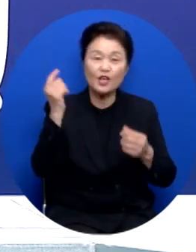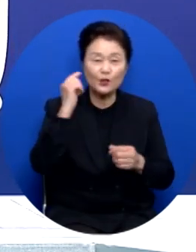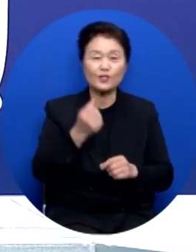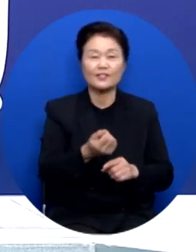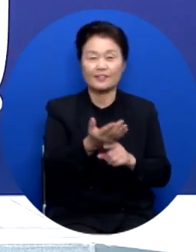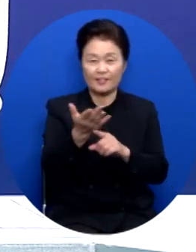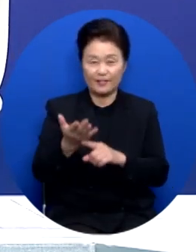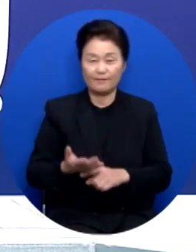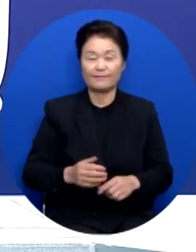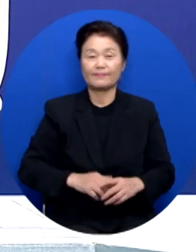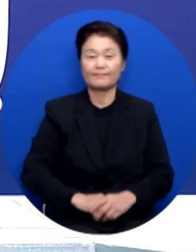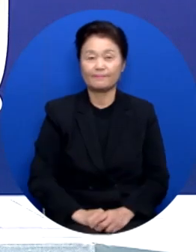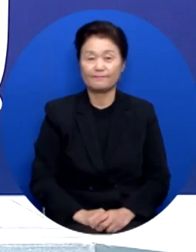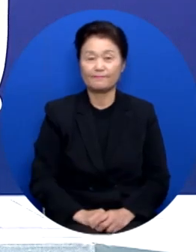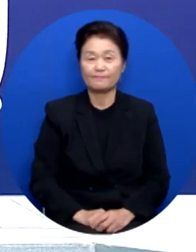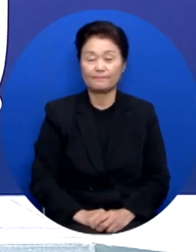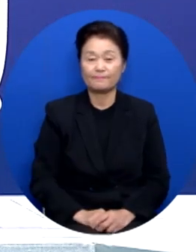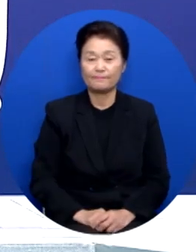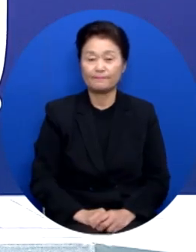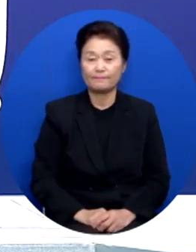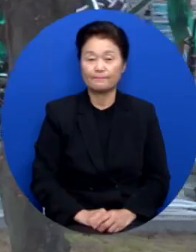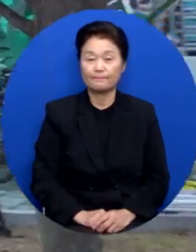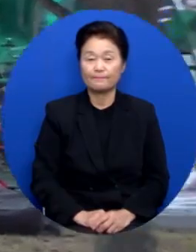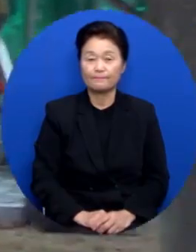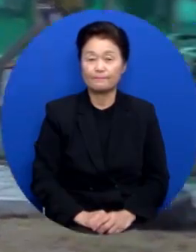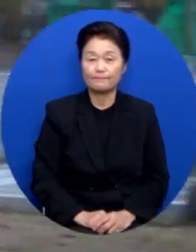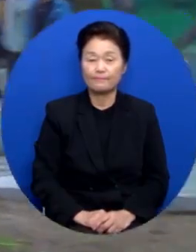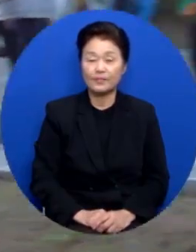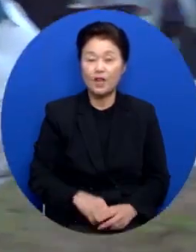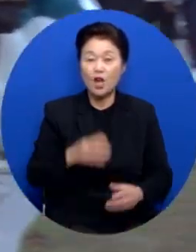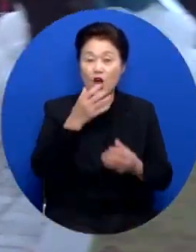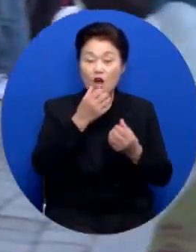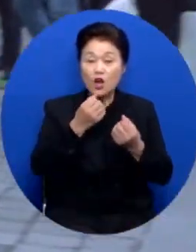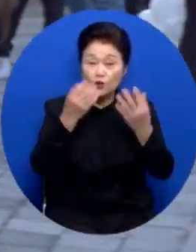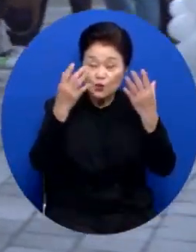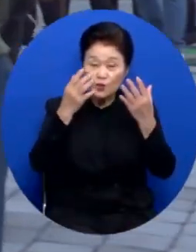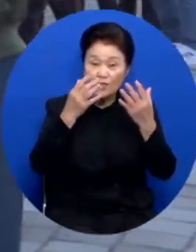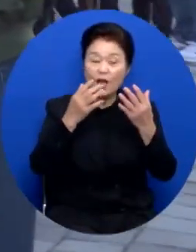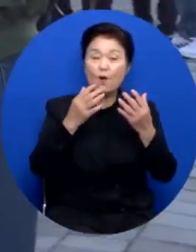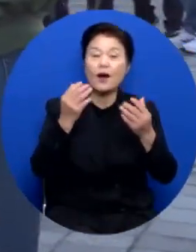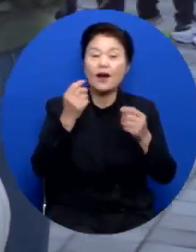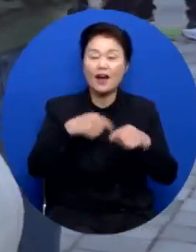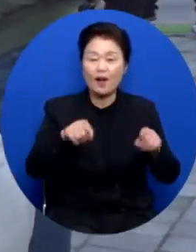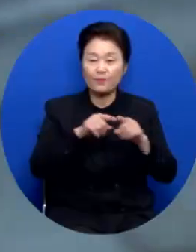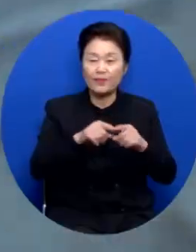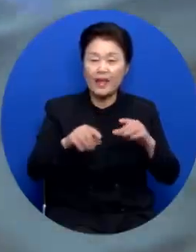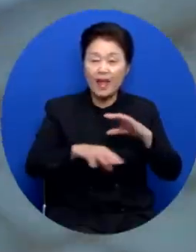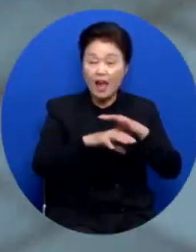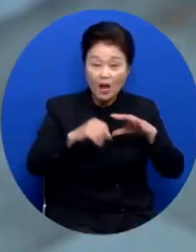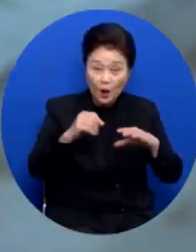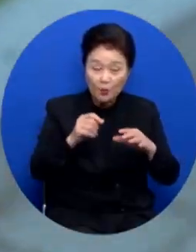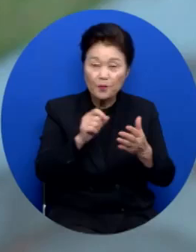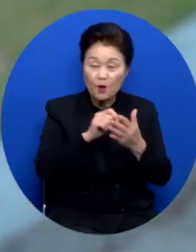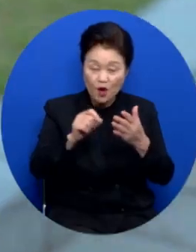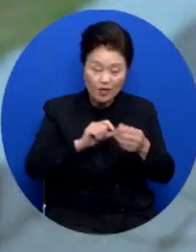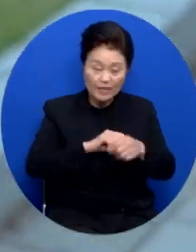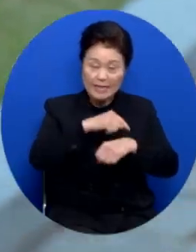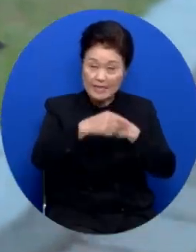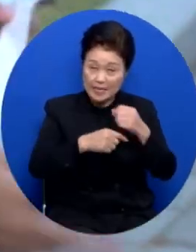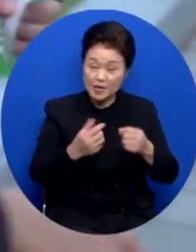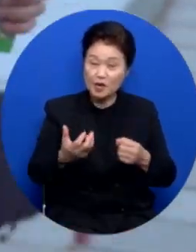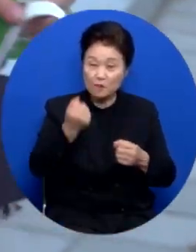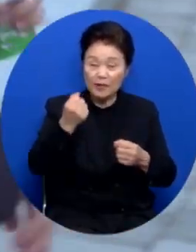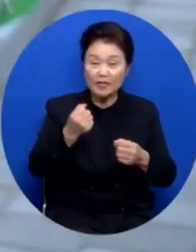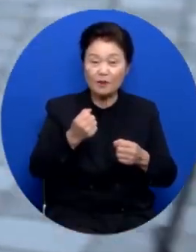현장이었는데요. 김혜슬 기자가 전해드립니다. 축제의 입장과 함께 경품번호가 적힌 띠를 받으며 블레싱